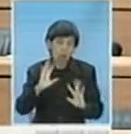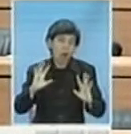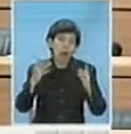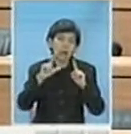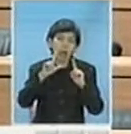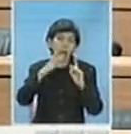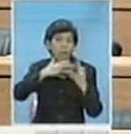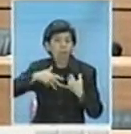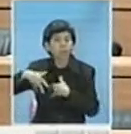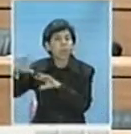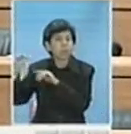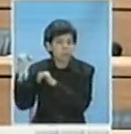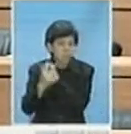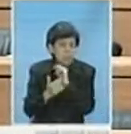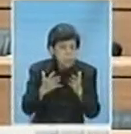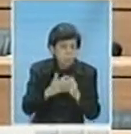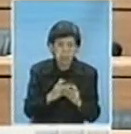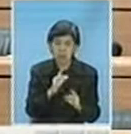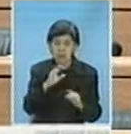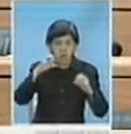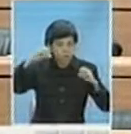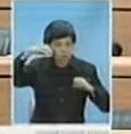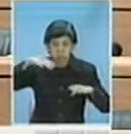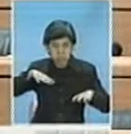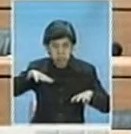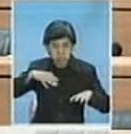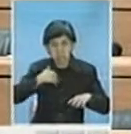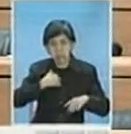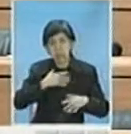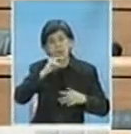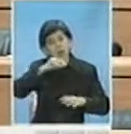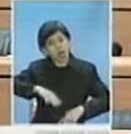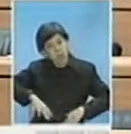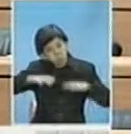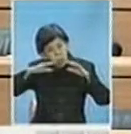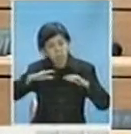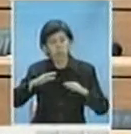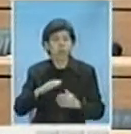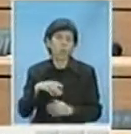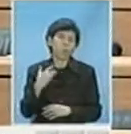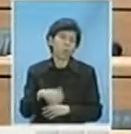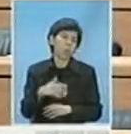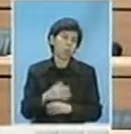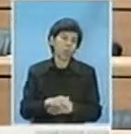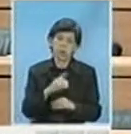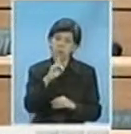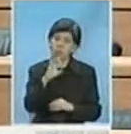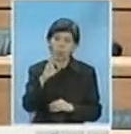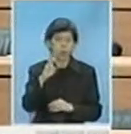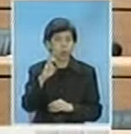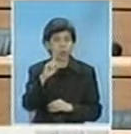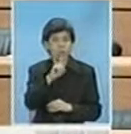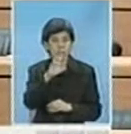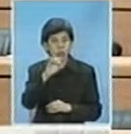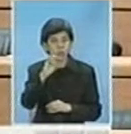คนมีผู้เสียชีวิตจากไฟฟ้าดูดจากภัยน้ำท่วมสูงที่สุดเป็นประวัติศาสตร์ของโลก106ชีวิต